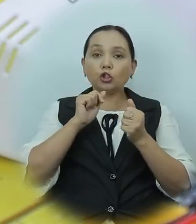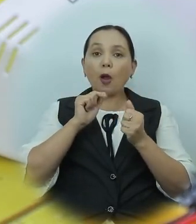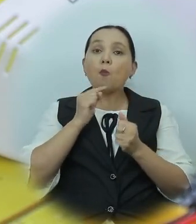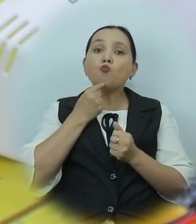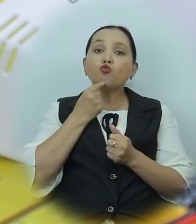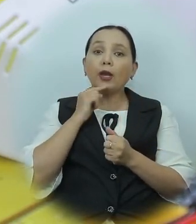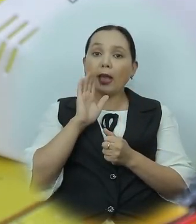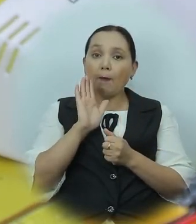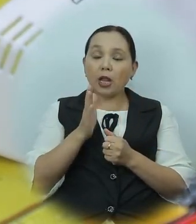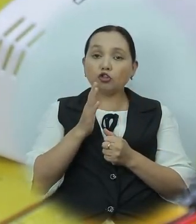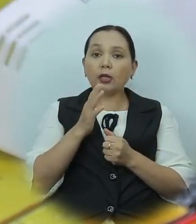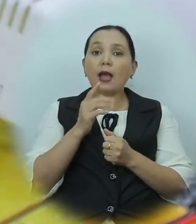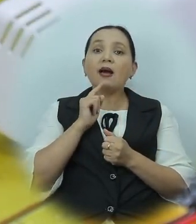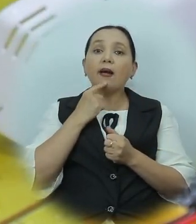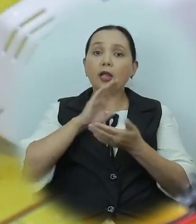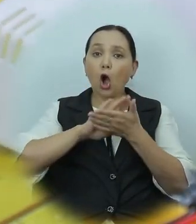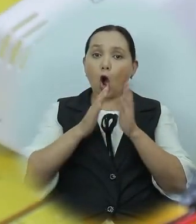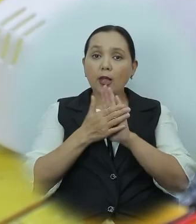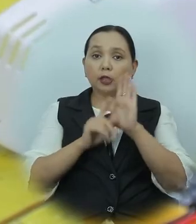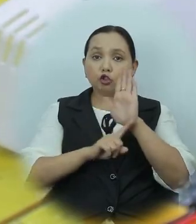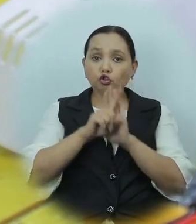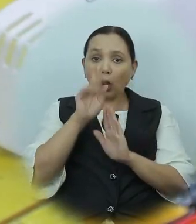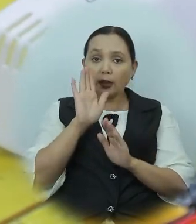murakkablashadi. Qiyin holatga tushadi. Shuning uchun